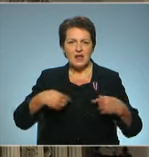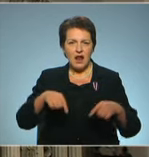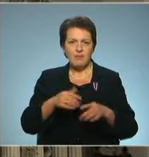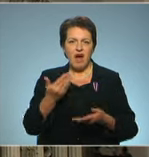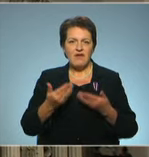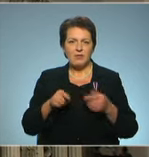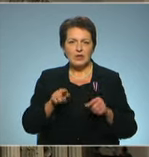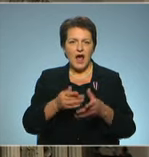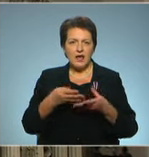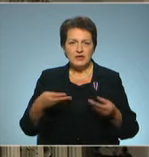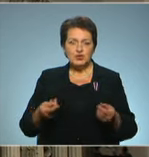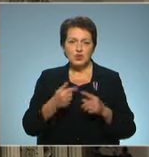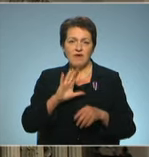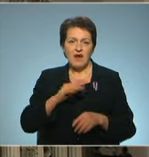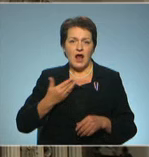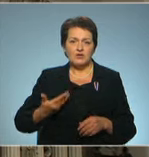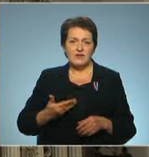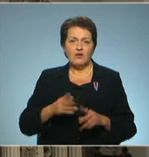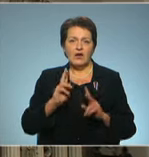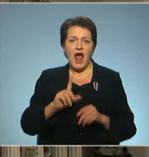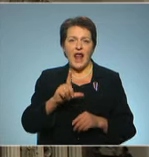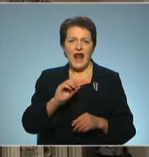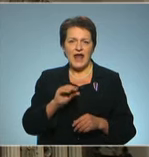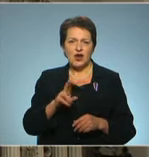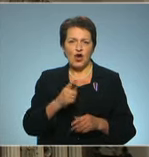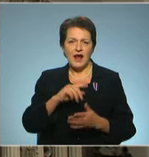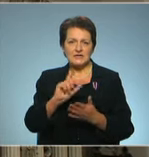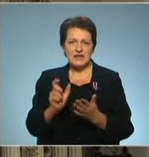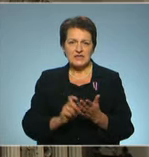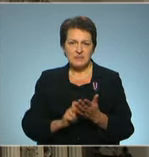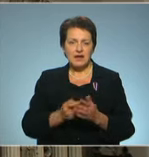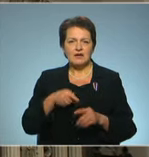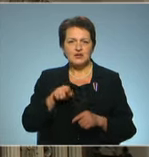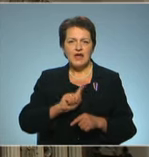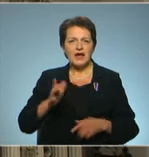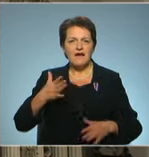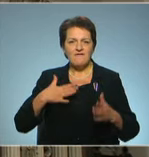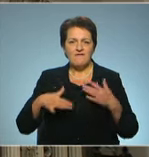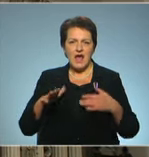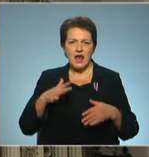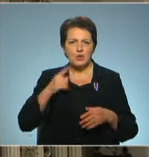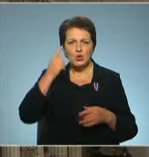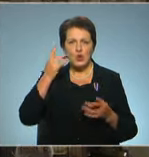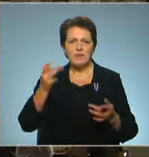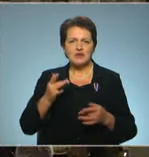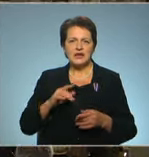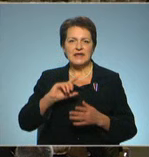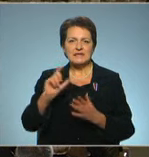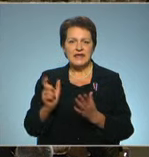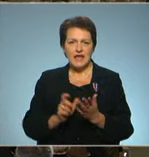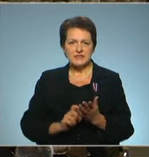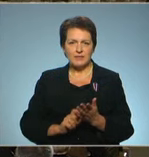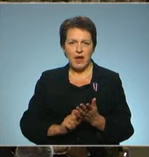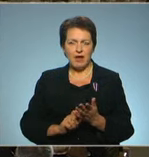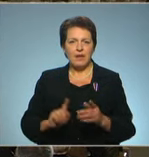tā izzust un varētu dzīvot kā Lenona dziesmā. Taču tā ir vēlmju domāšanas dziesma. Ir